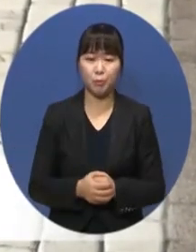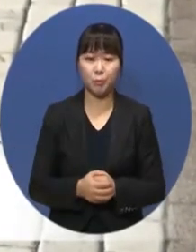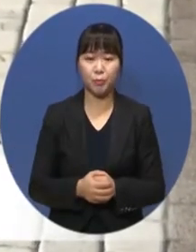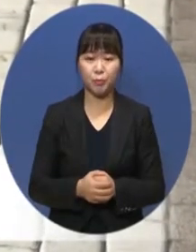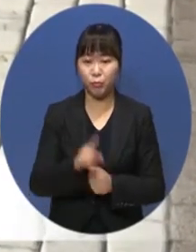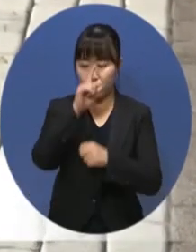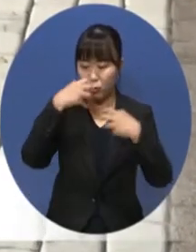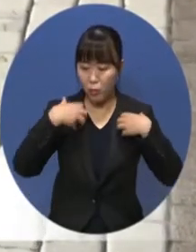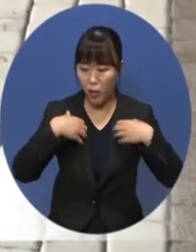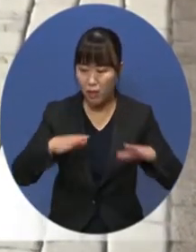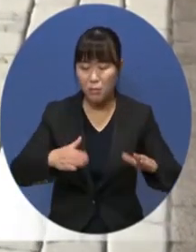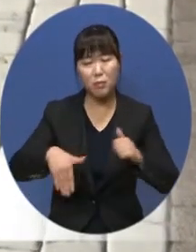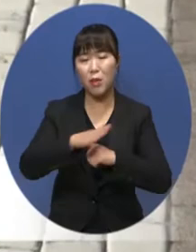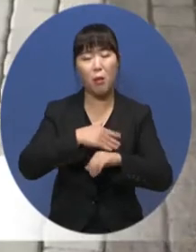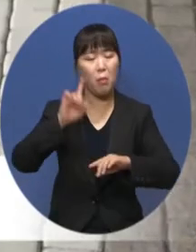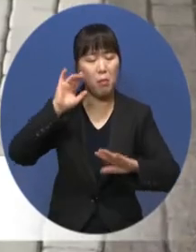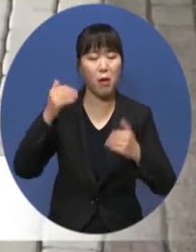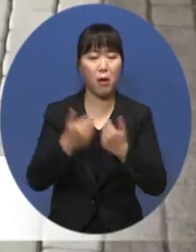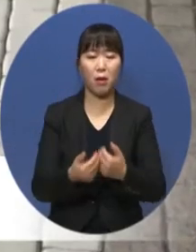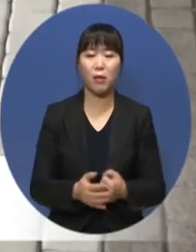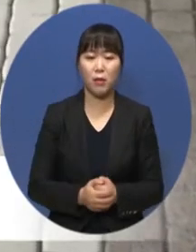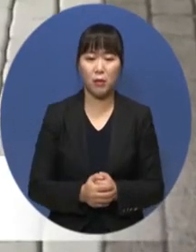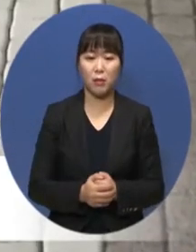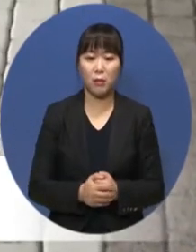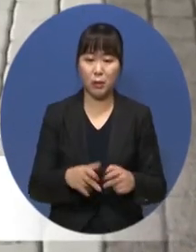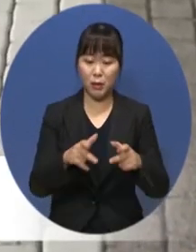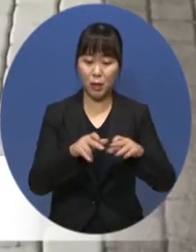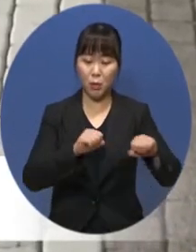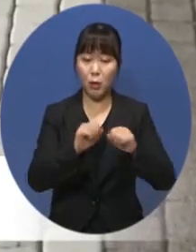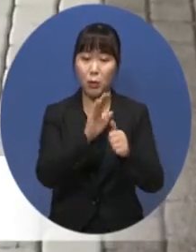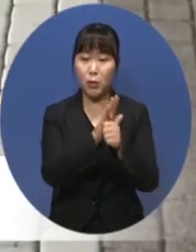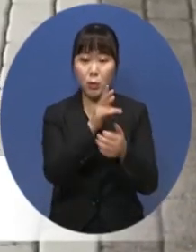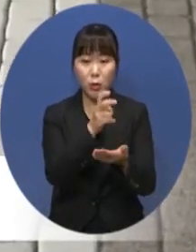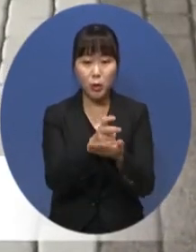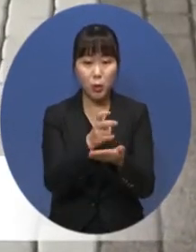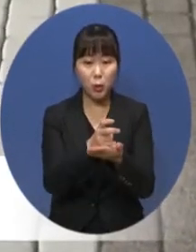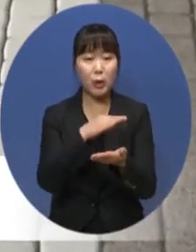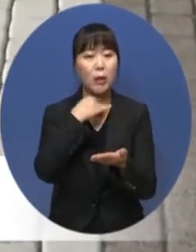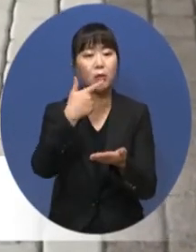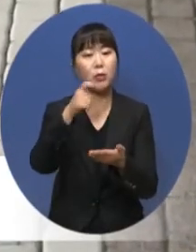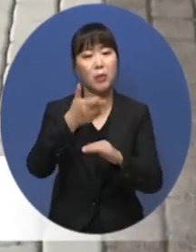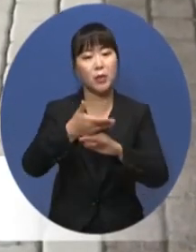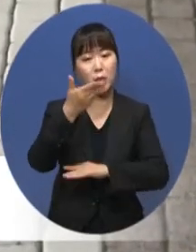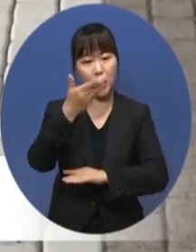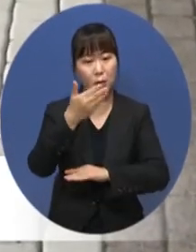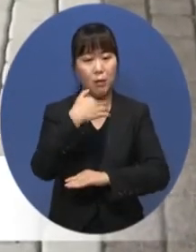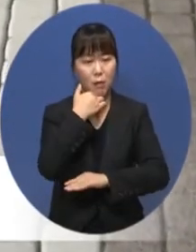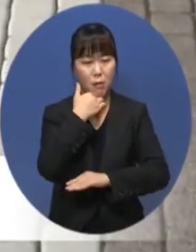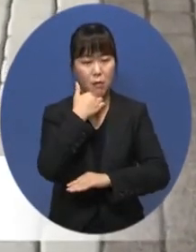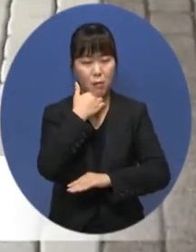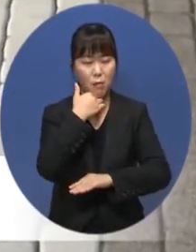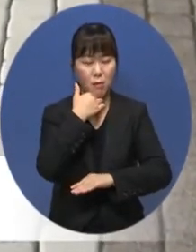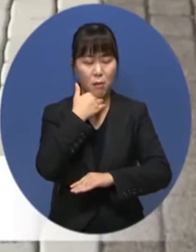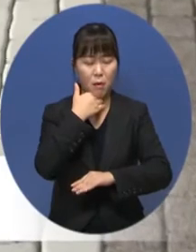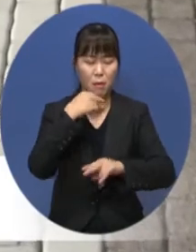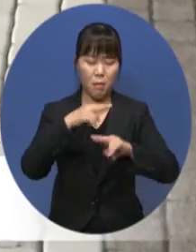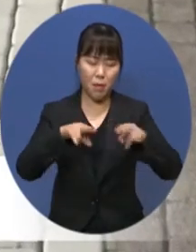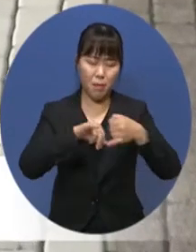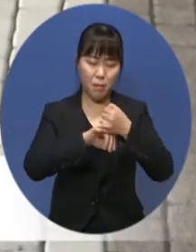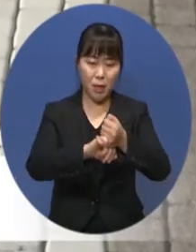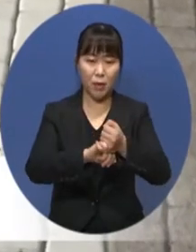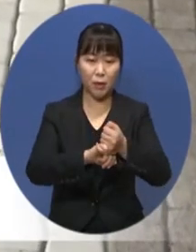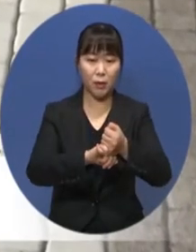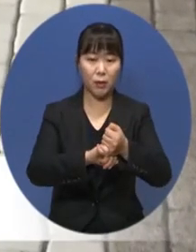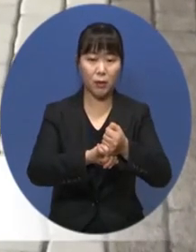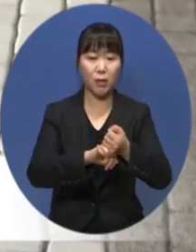정부는 지금 그렇지 않고 있습니다. 장애인 활동지원제도 65세 이상 나이 반드시 폐지되어야 된다고 생각을